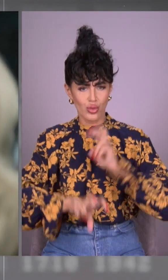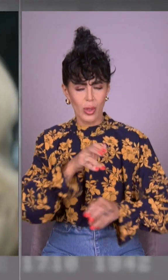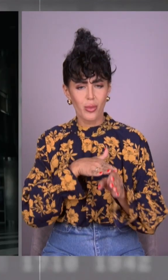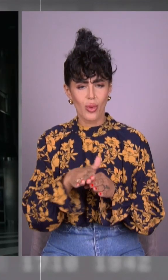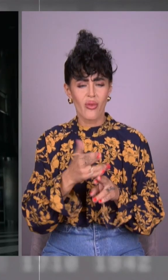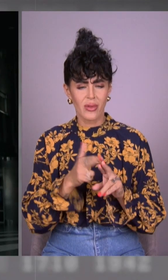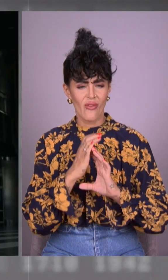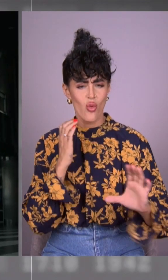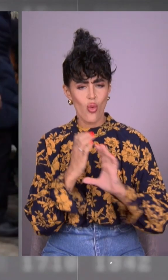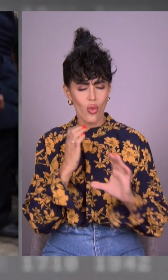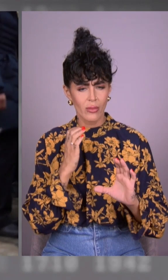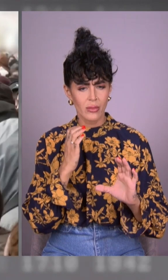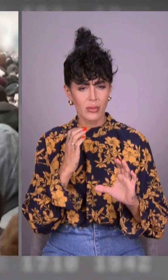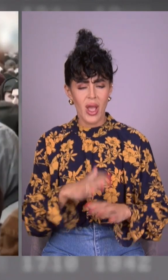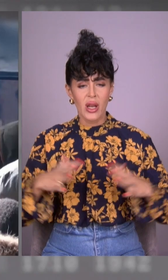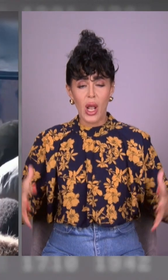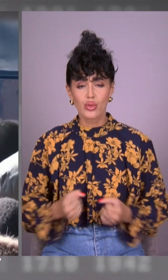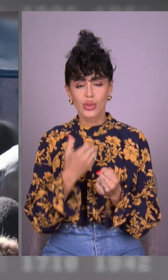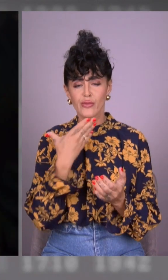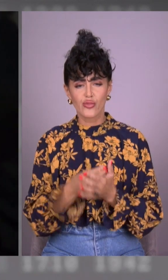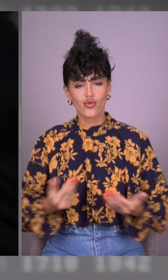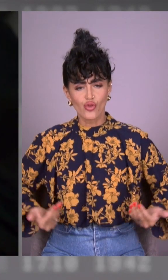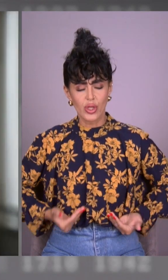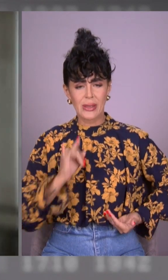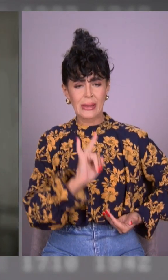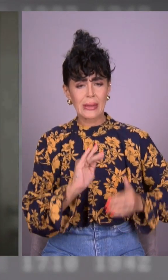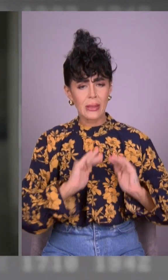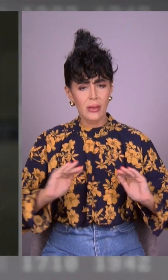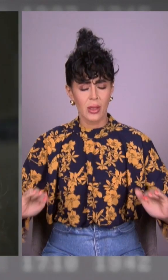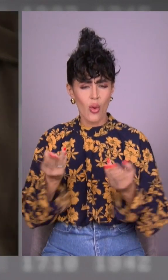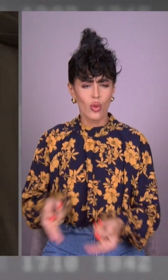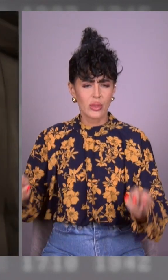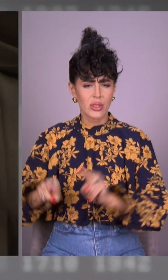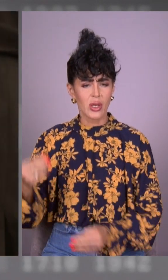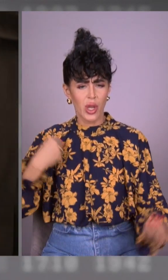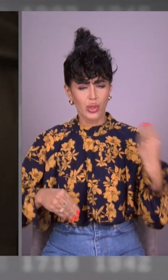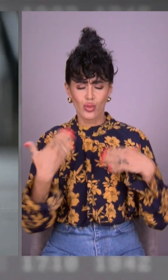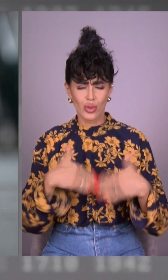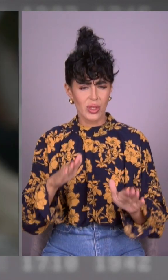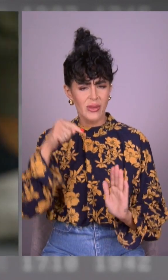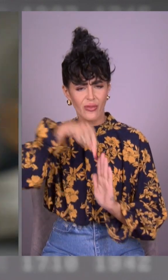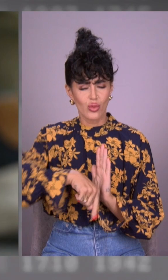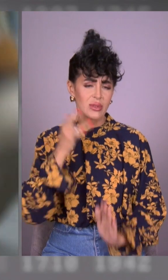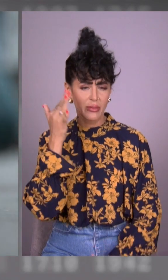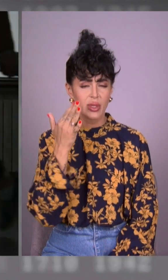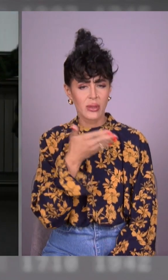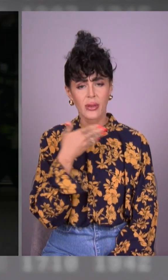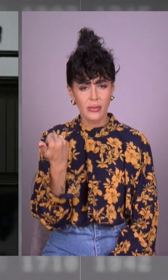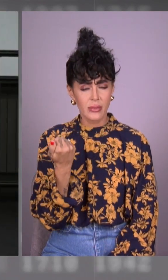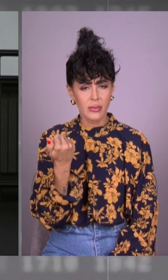вагонах. Рятуючи своє життя та життя дітей, полишали речі, які вже не мали ніякого значення.